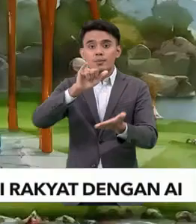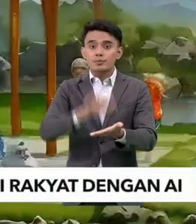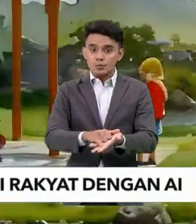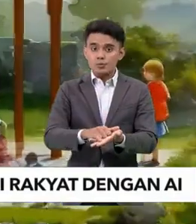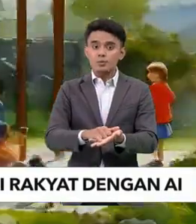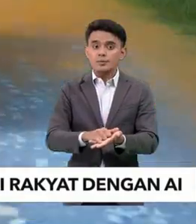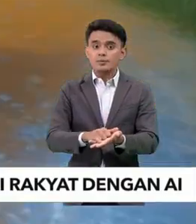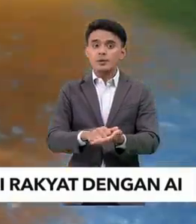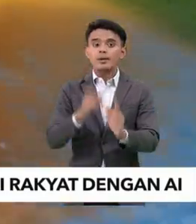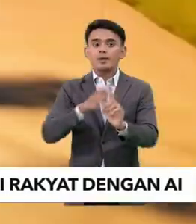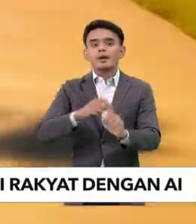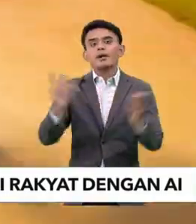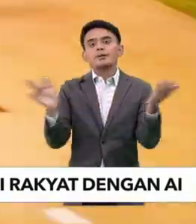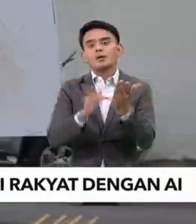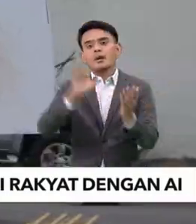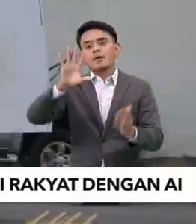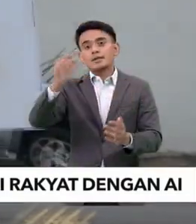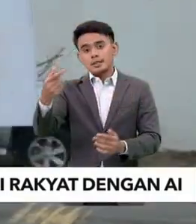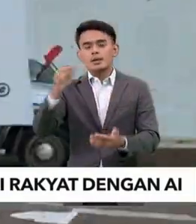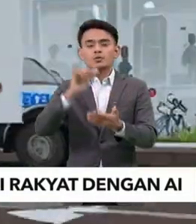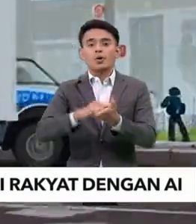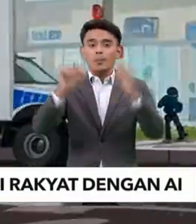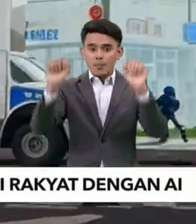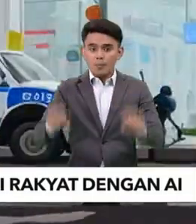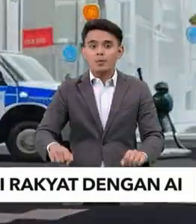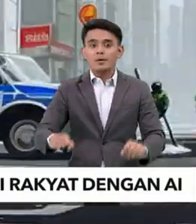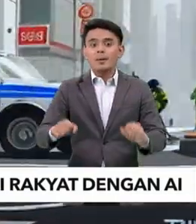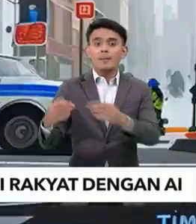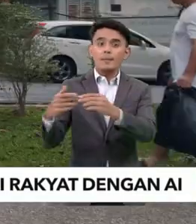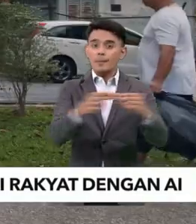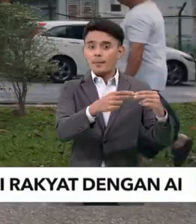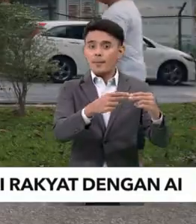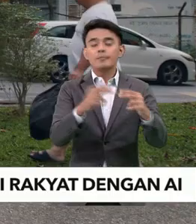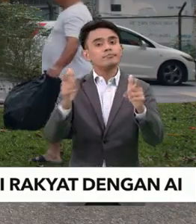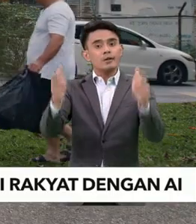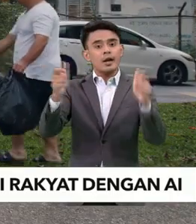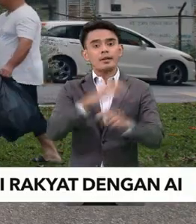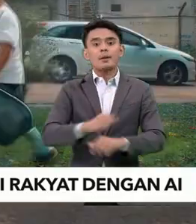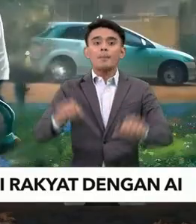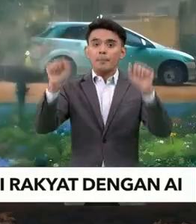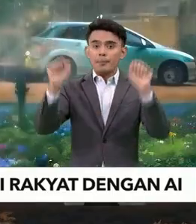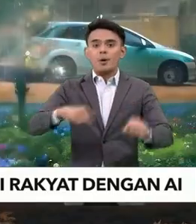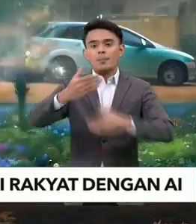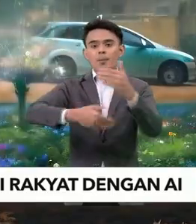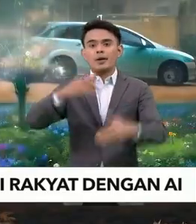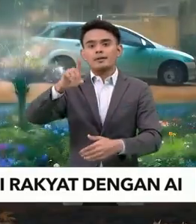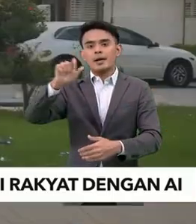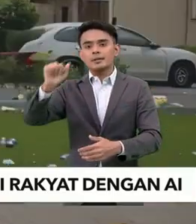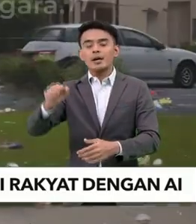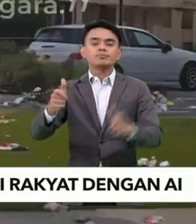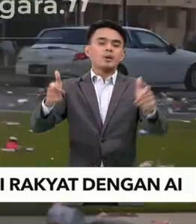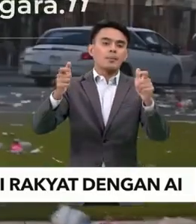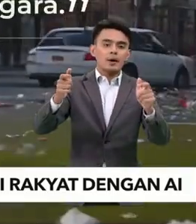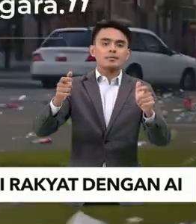juga dimangkinkan oleh teknologi 5G yang tidak hanya memberikan ketersambungan lebih pantas, tetapi keupayaannya memproses data lebih besar dengan